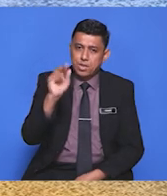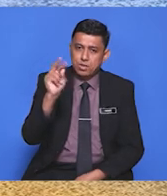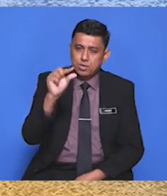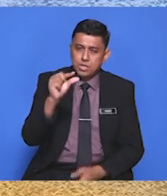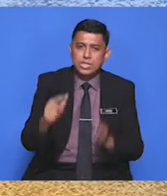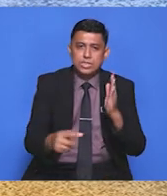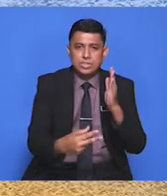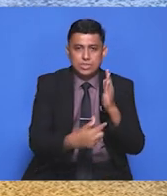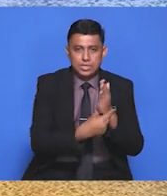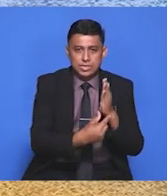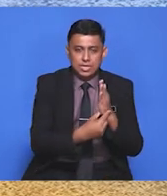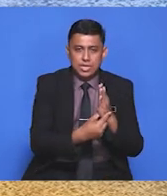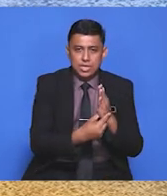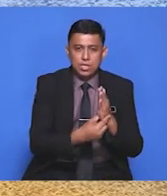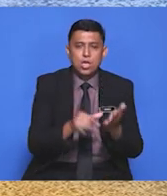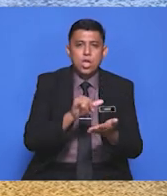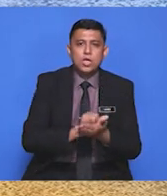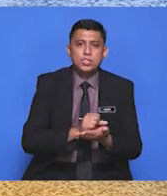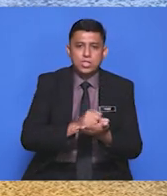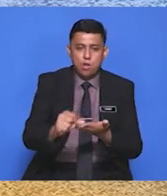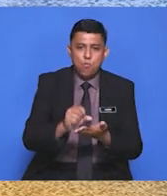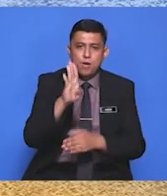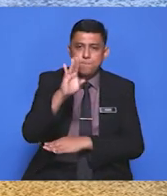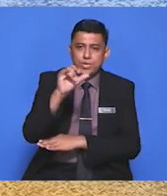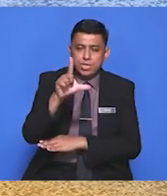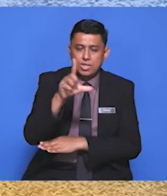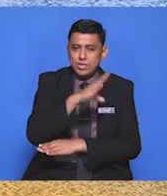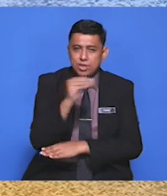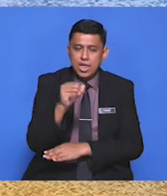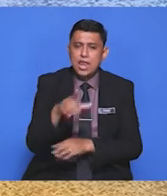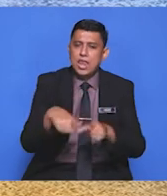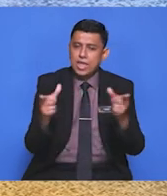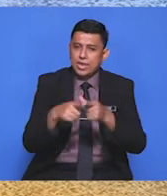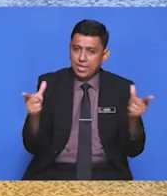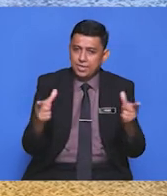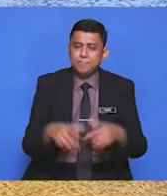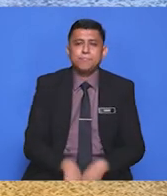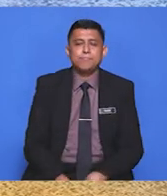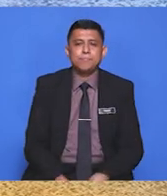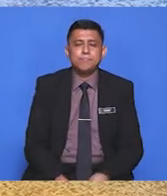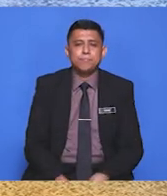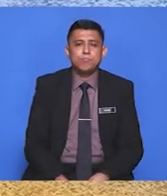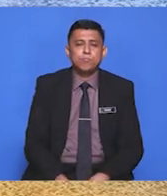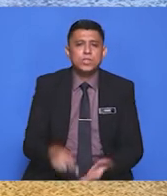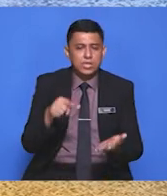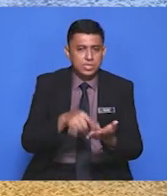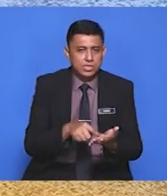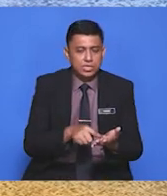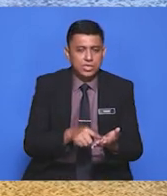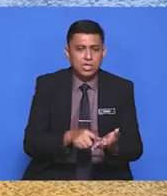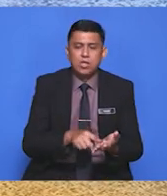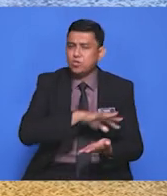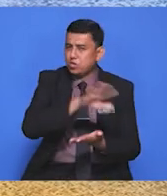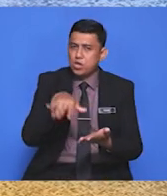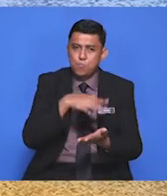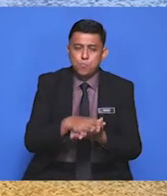premium, bil, sewa dan sebagainya. Itu semua adalah harga. Ini semua merupakan harga yang